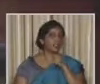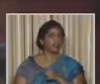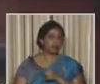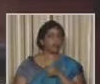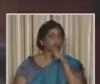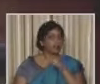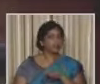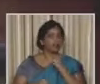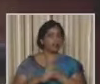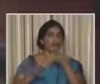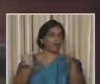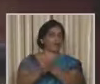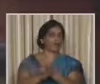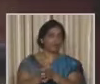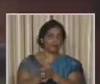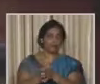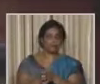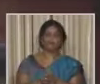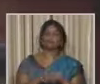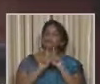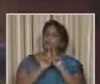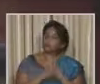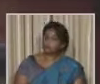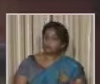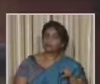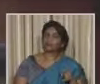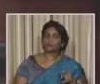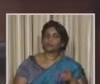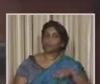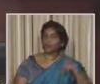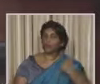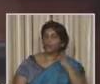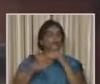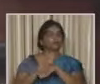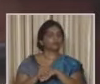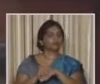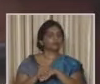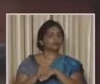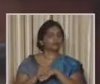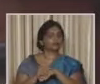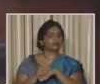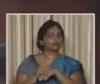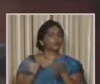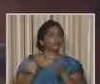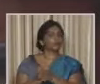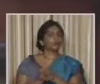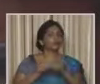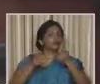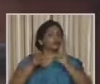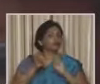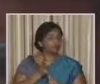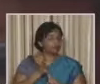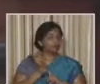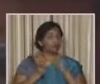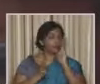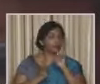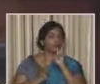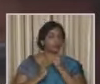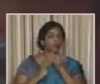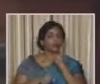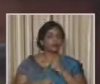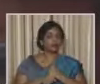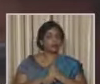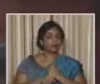வேண்டியவர்களில் ஒருவர் அப்போதைய பிரதமர் ரணில் விக்ரமசிங்கே. இப்போது அவர் ஜனாதிபதி. அடுத்த குற்றச்சாட்டு முன்னாள் அரச உளவுத்துறை பிரதானி